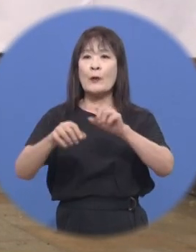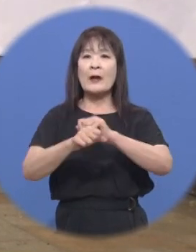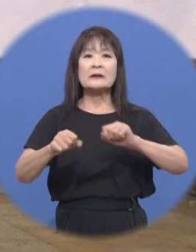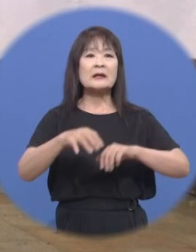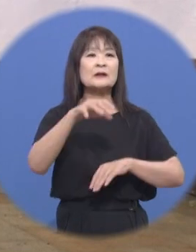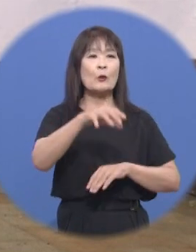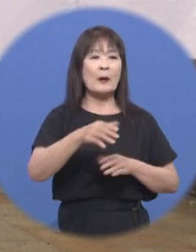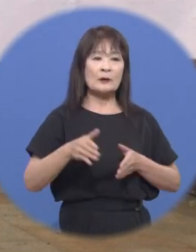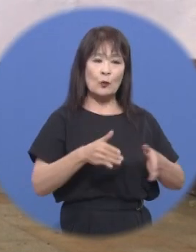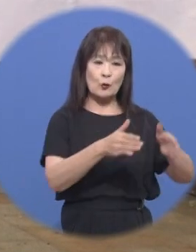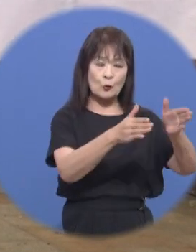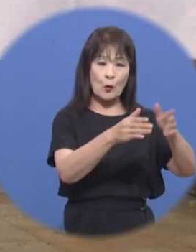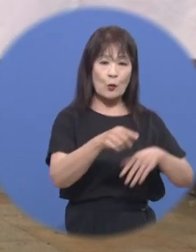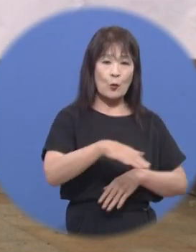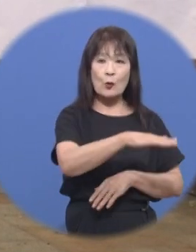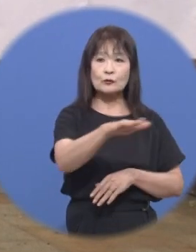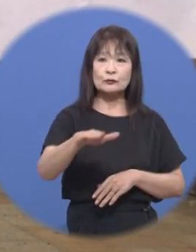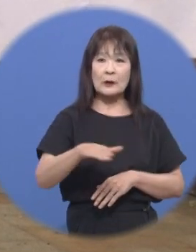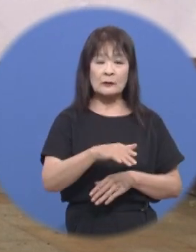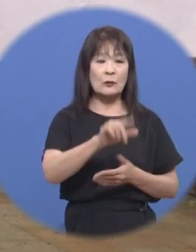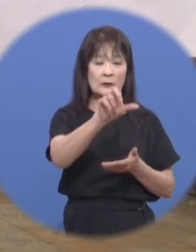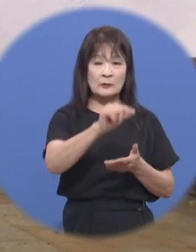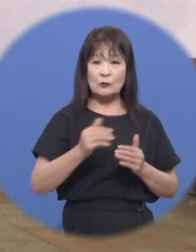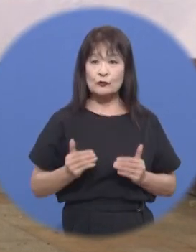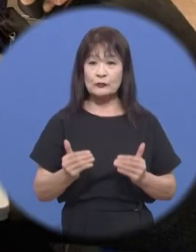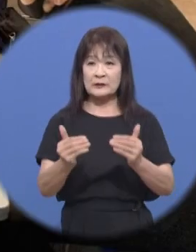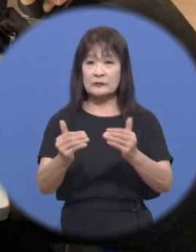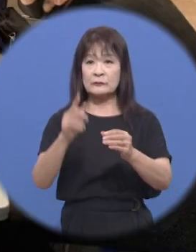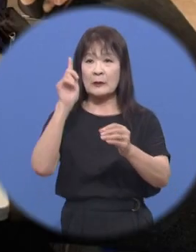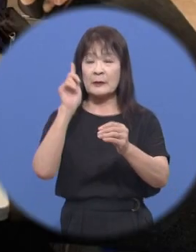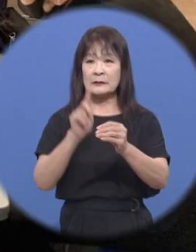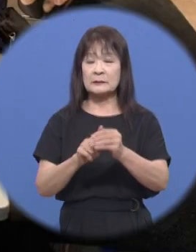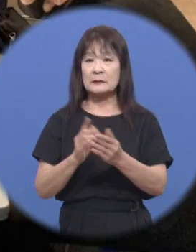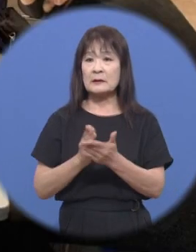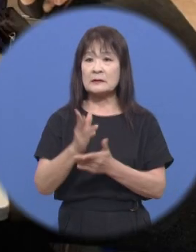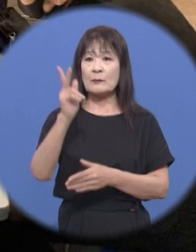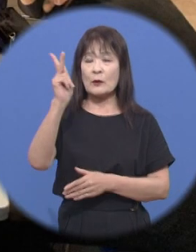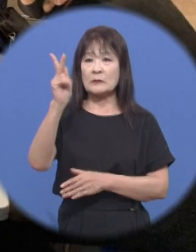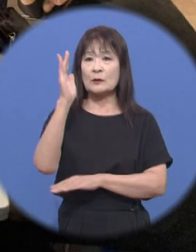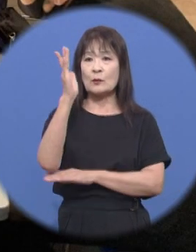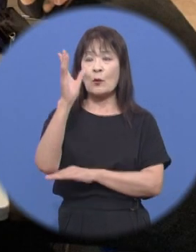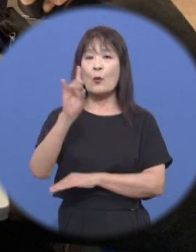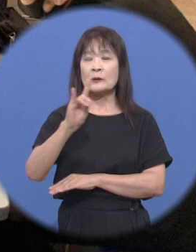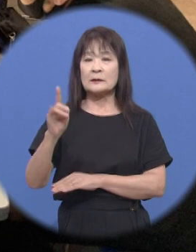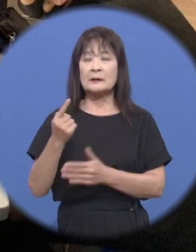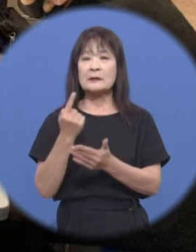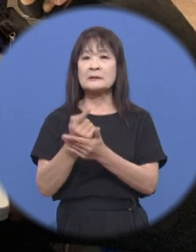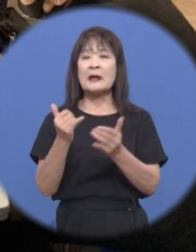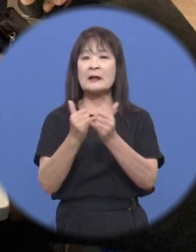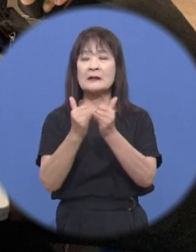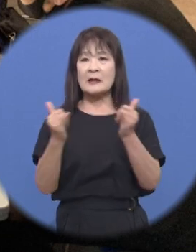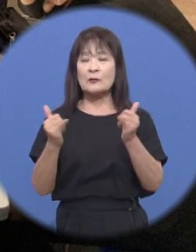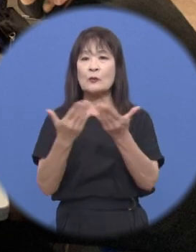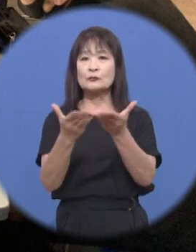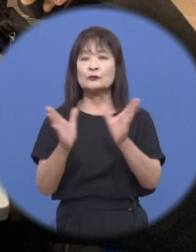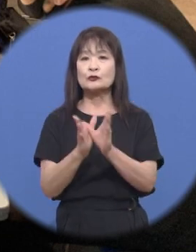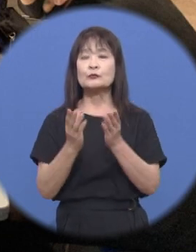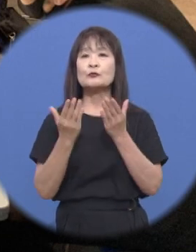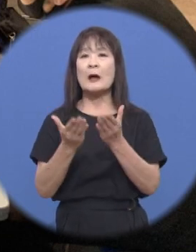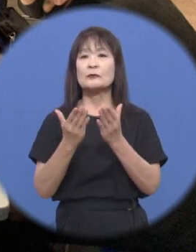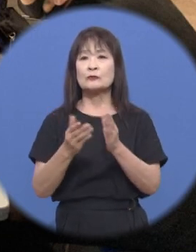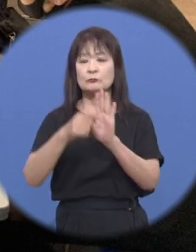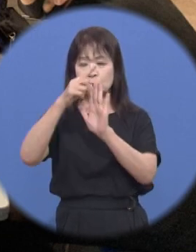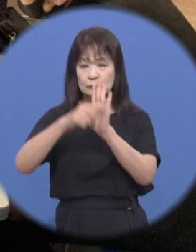場、道路等の公共空間の利活用を推進するため、専門家による講義や参加者のグループワークなどをプログラムとし